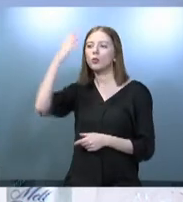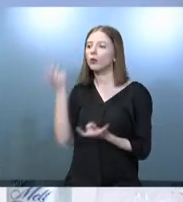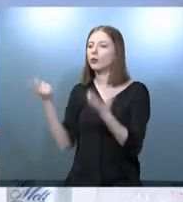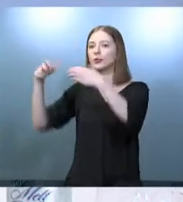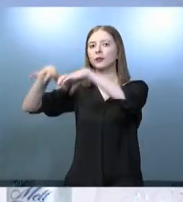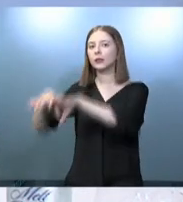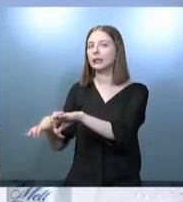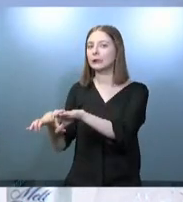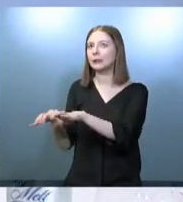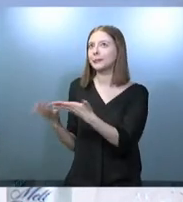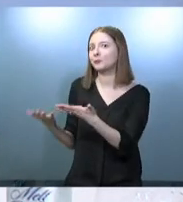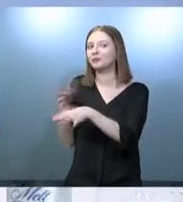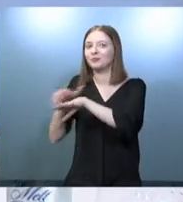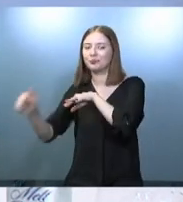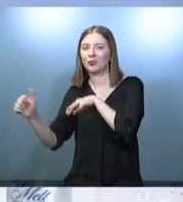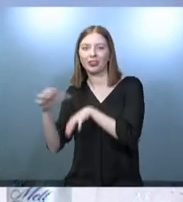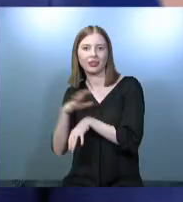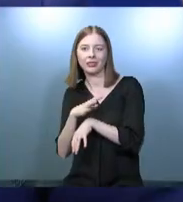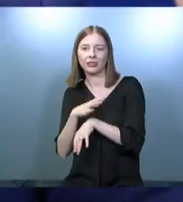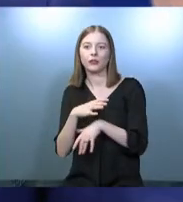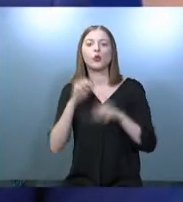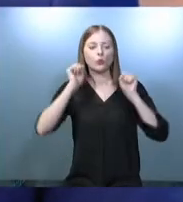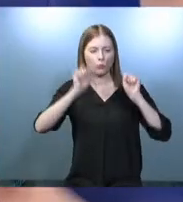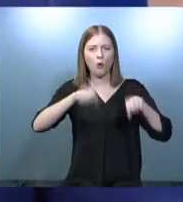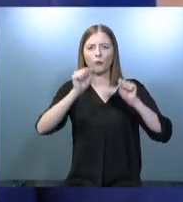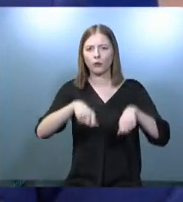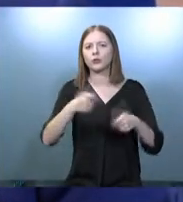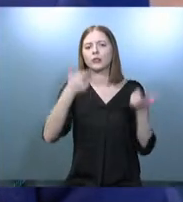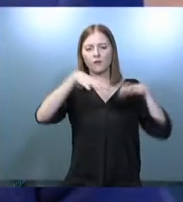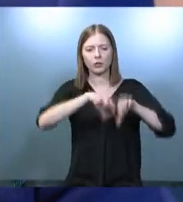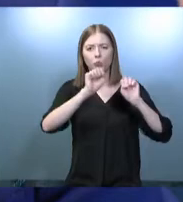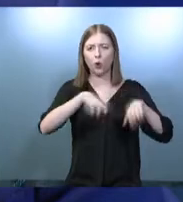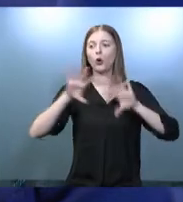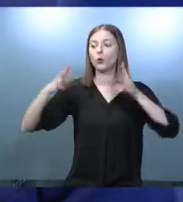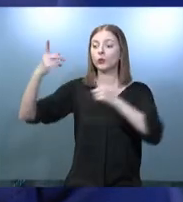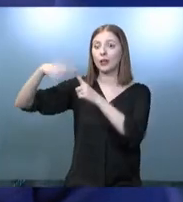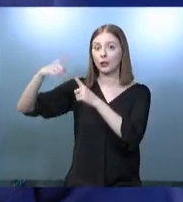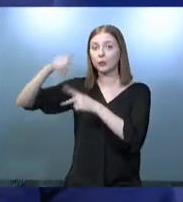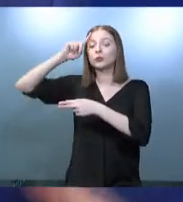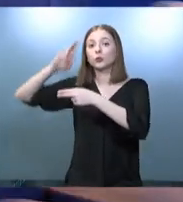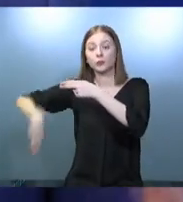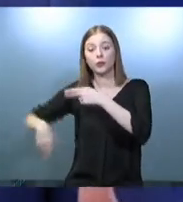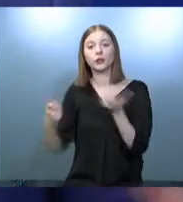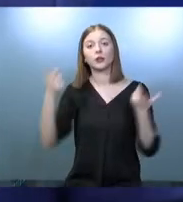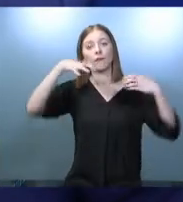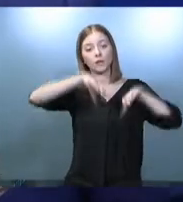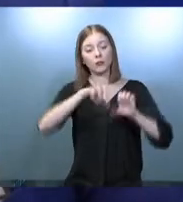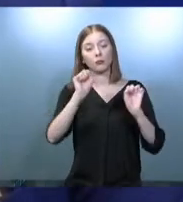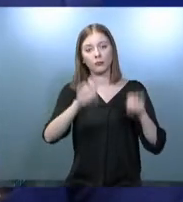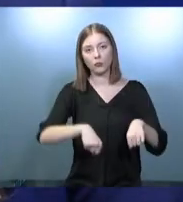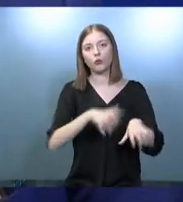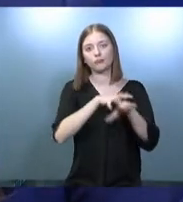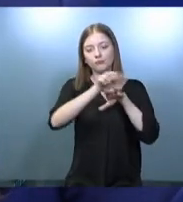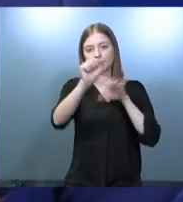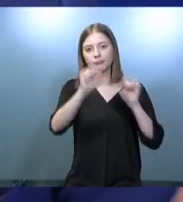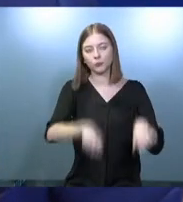yra. Taip, savivaldybės yra kompetencija, gali padaryti, jeigu taryba nutarė, tai viską gali padaryti. Vis dėlto, pasižiūrėjus į